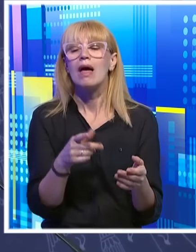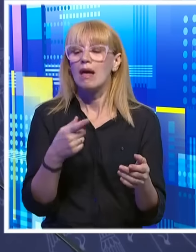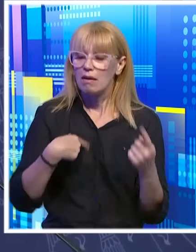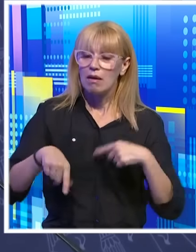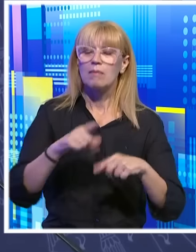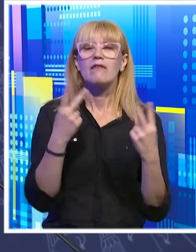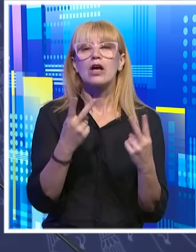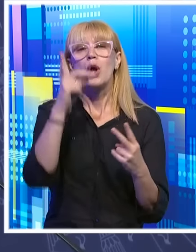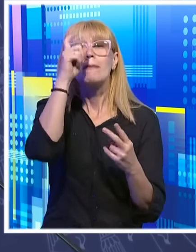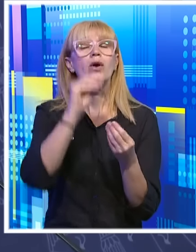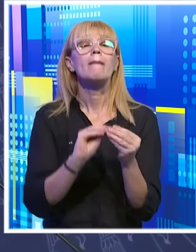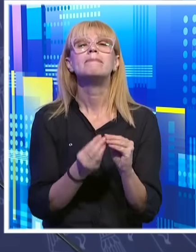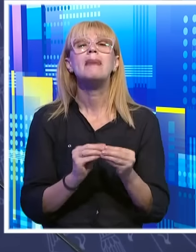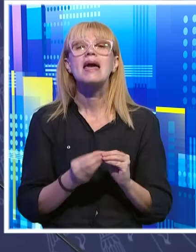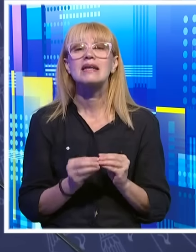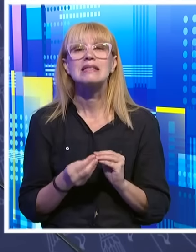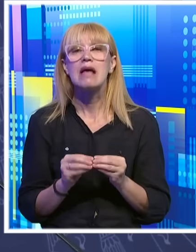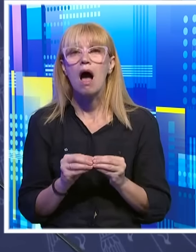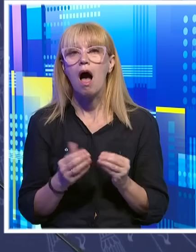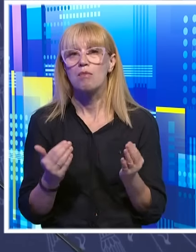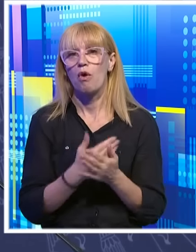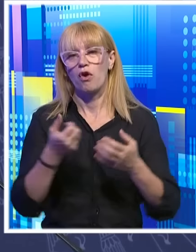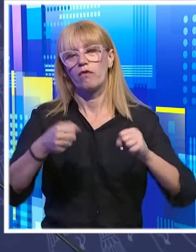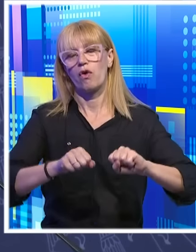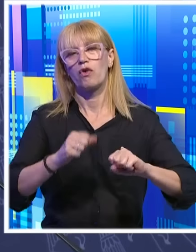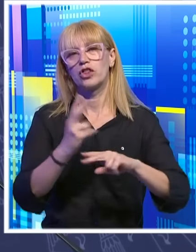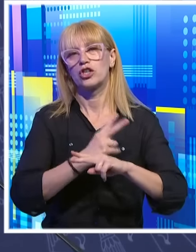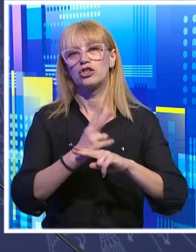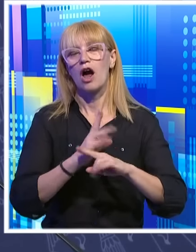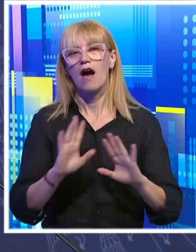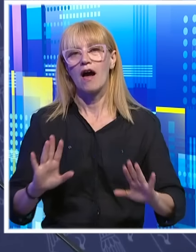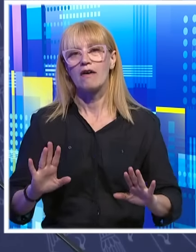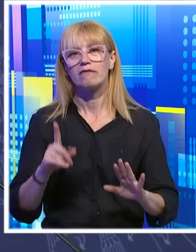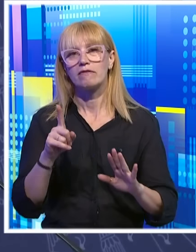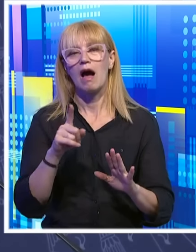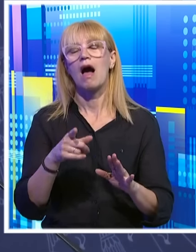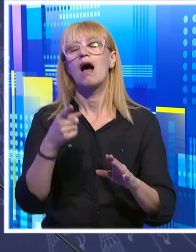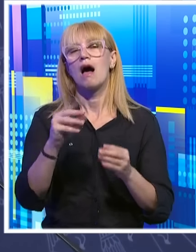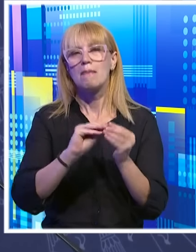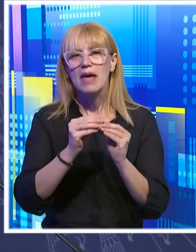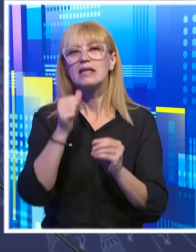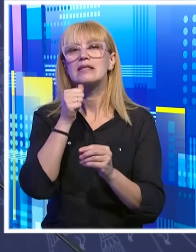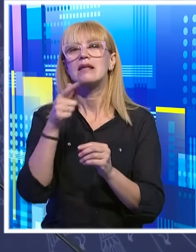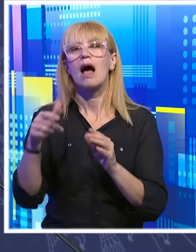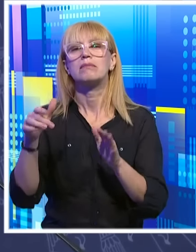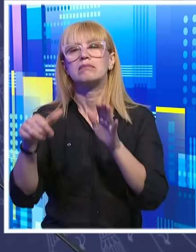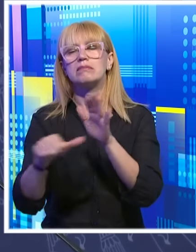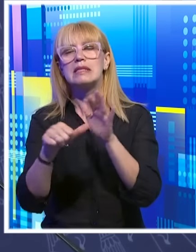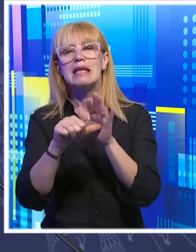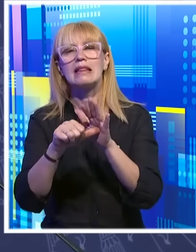Beogradska berza je ponovo u državnim rukama i Beogradska berza i Centralni registar hartija od vrednosti